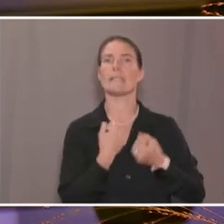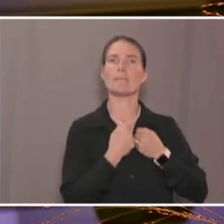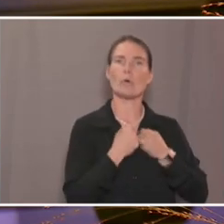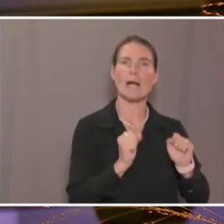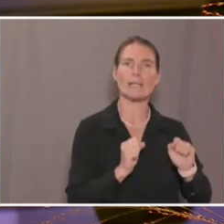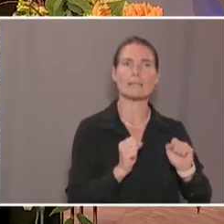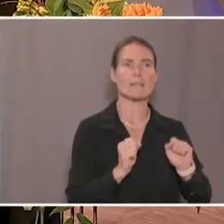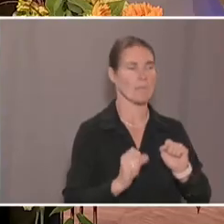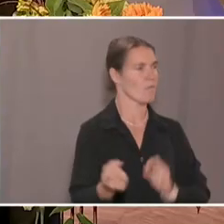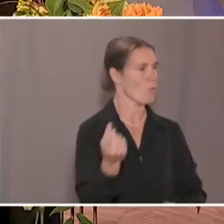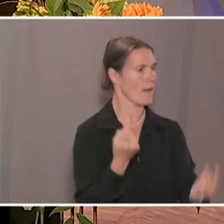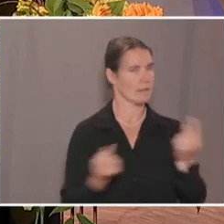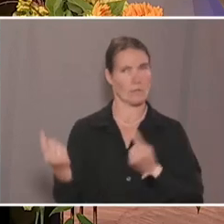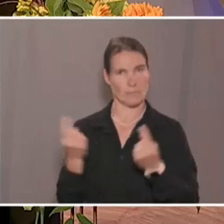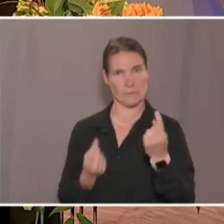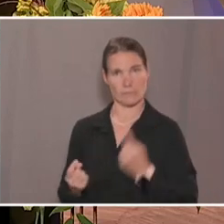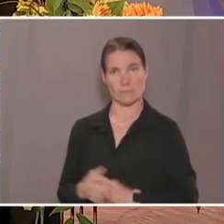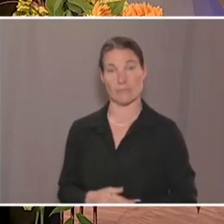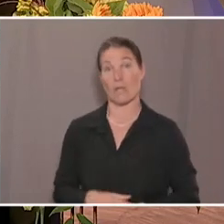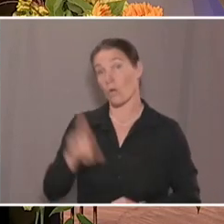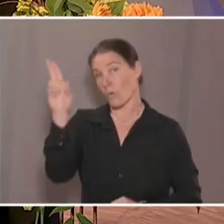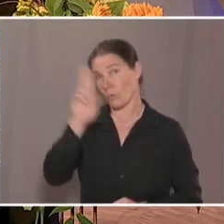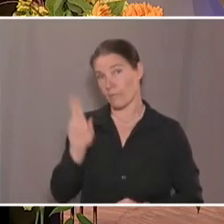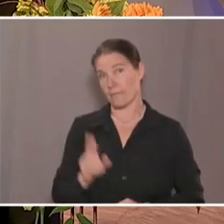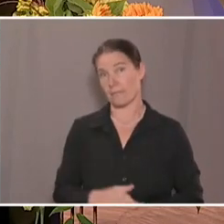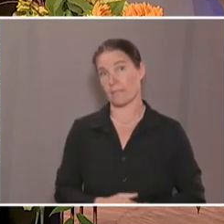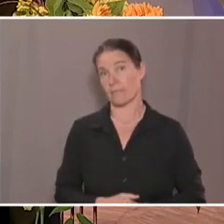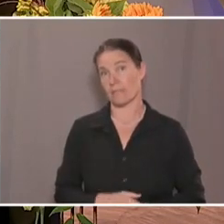sein sollen, hat unsere Universität vor lauter